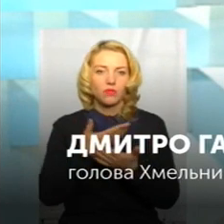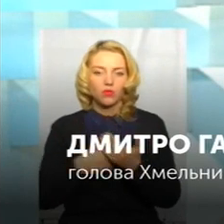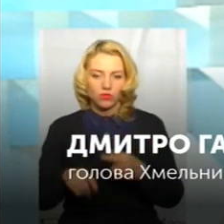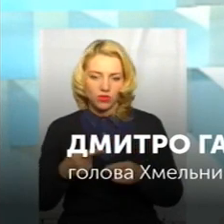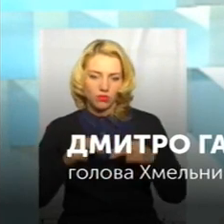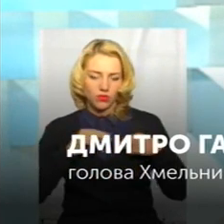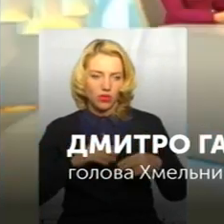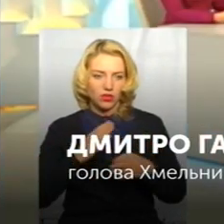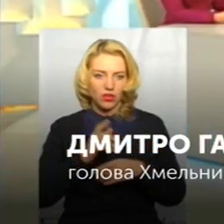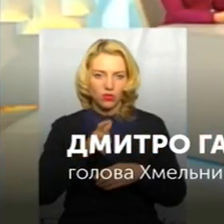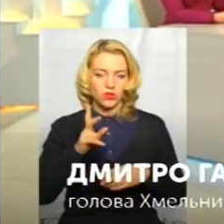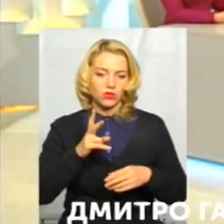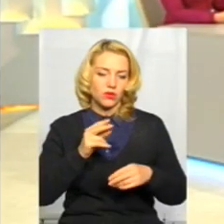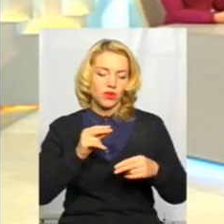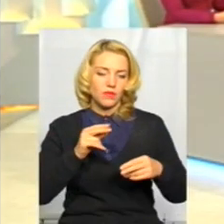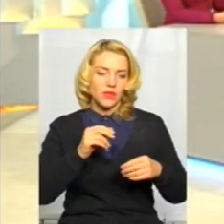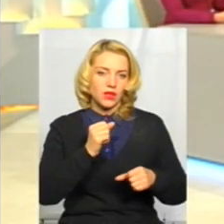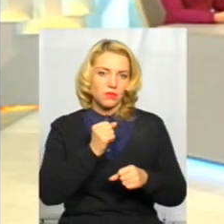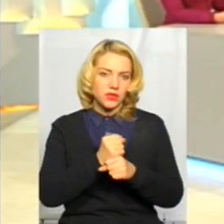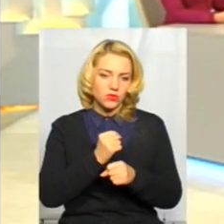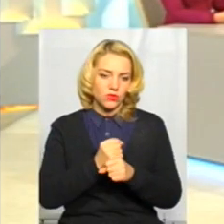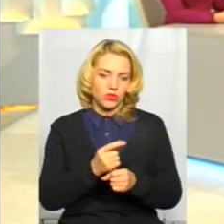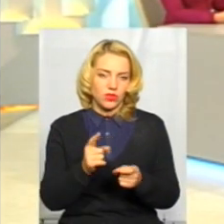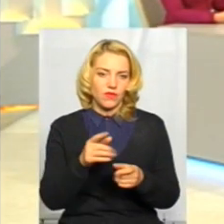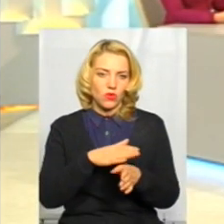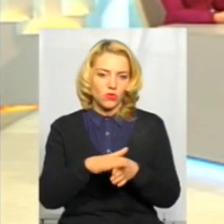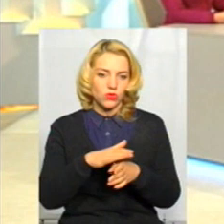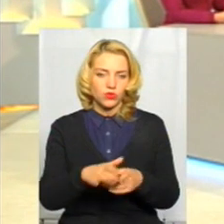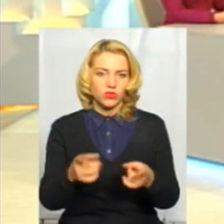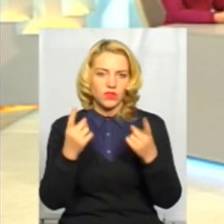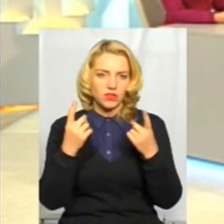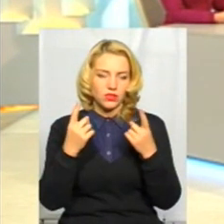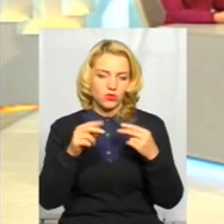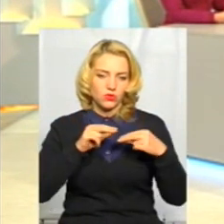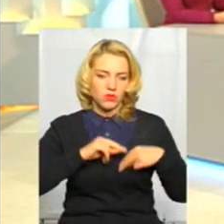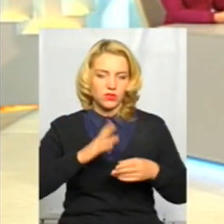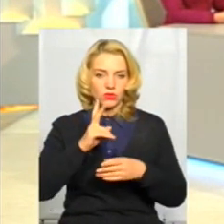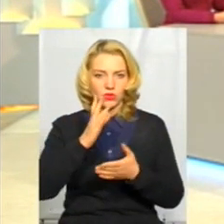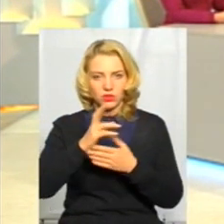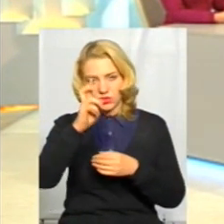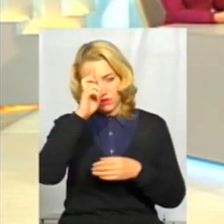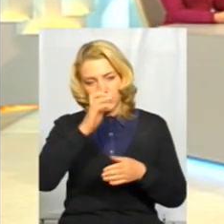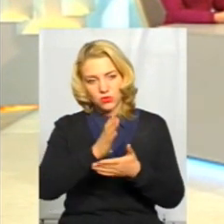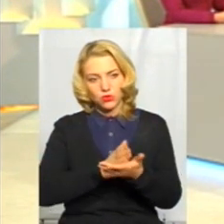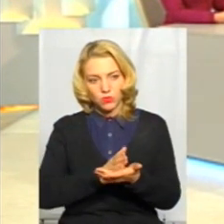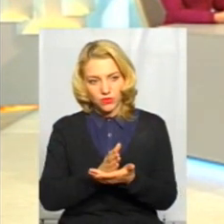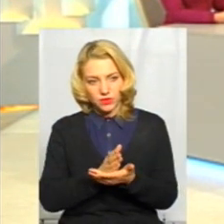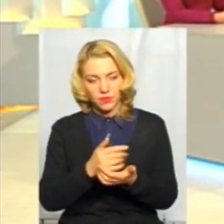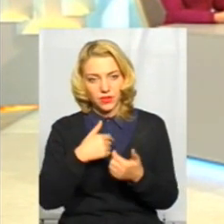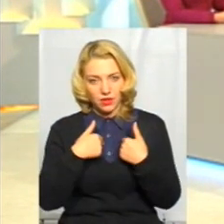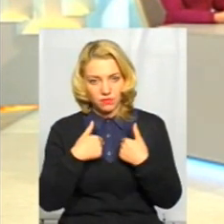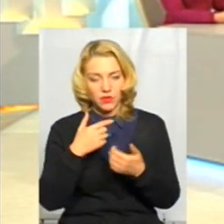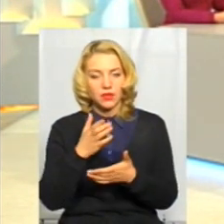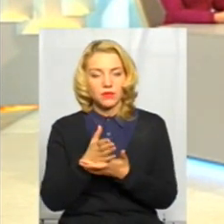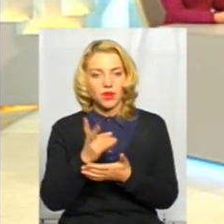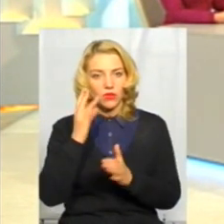які працюють в структурних підрозділах, які виконують основну титанічну працю, які є державними службовцями. Я